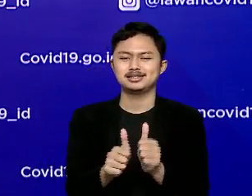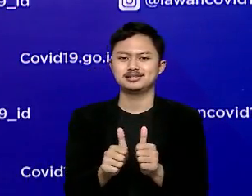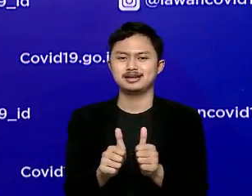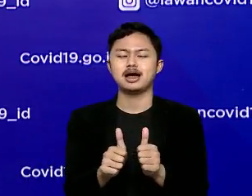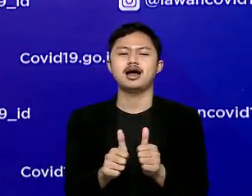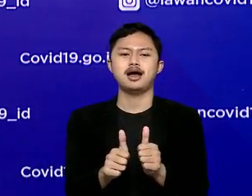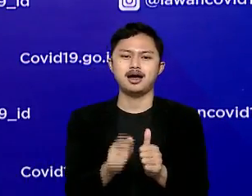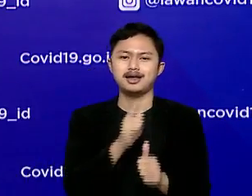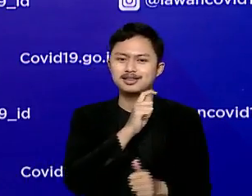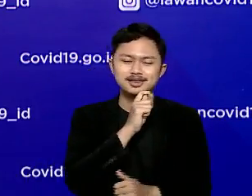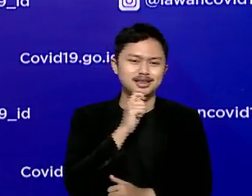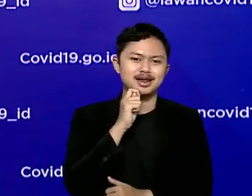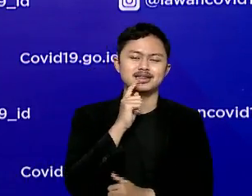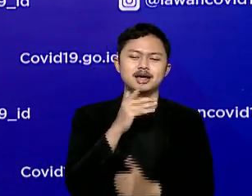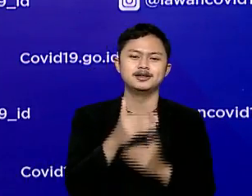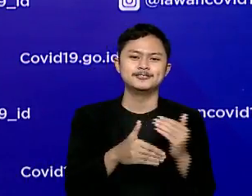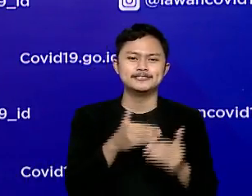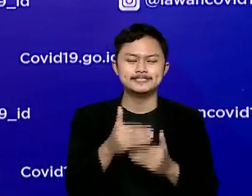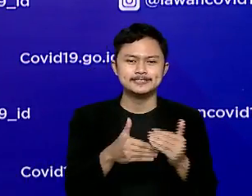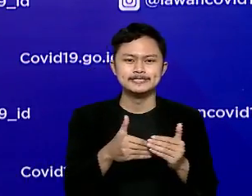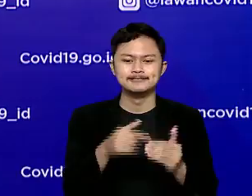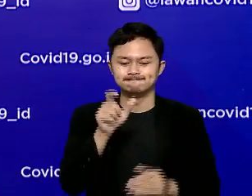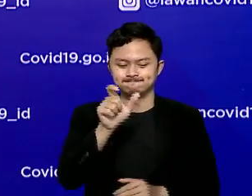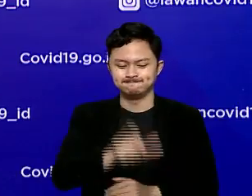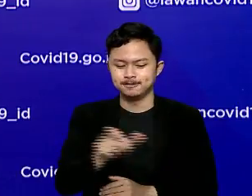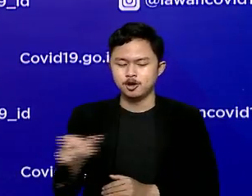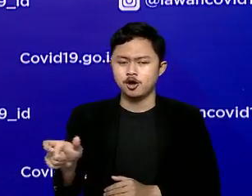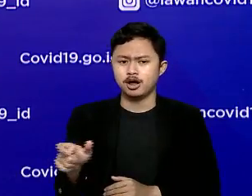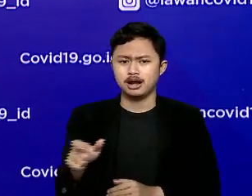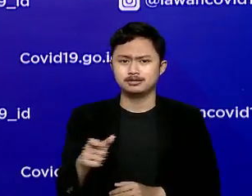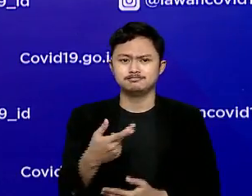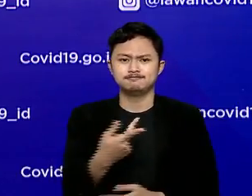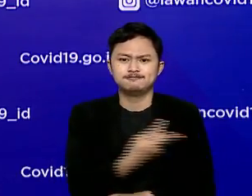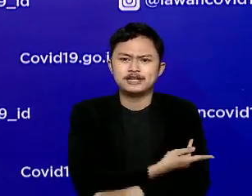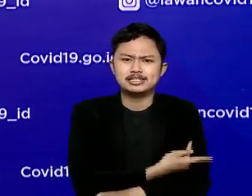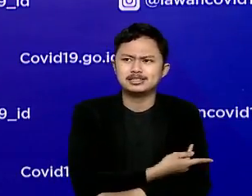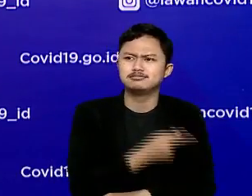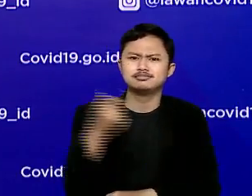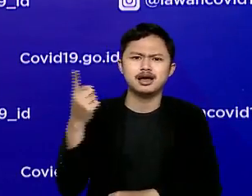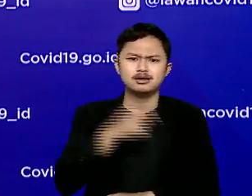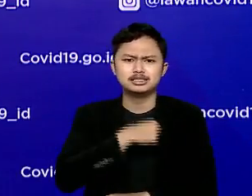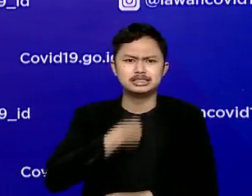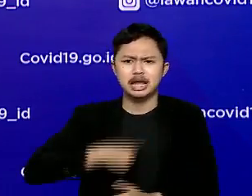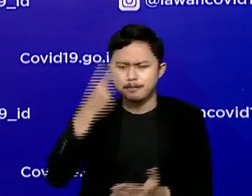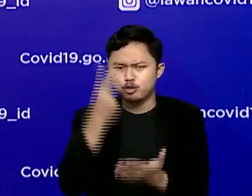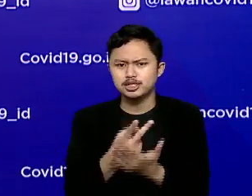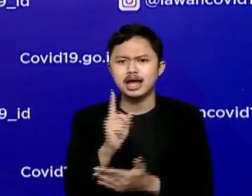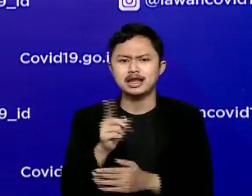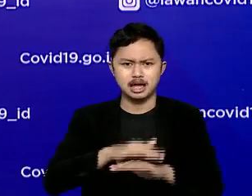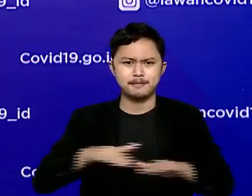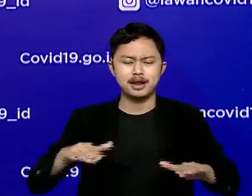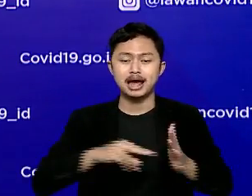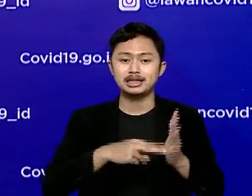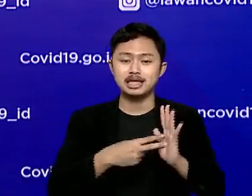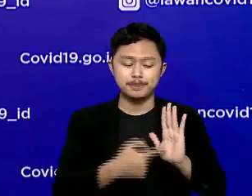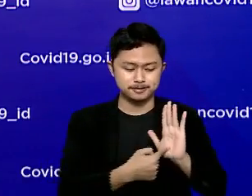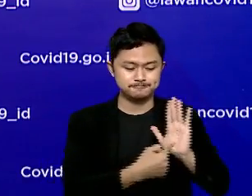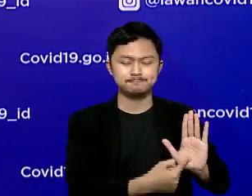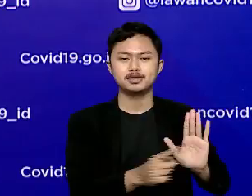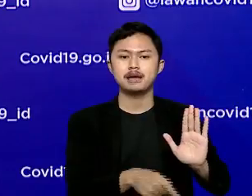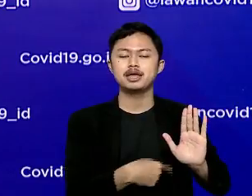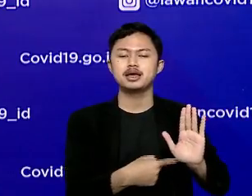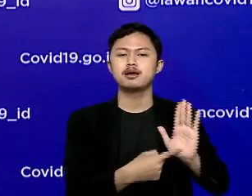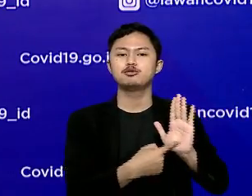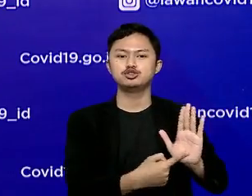telah dilakukan pemantauan berkala kepada penerima vaksin di Cina. Keputusan ilmiah ini mempertimbangkan keamanan dan